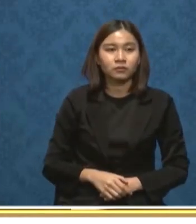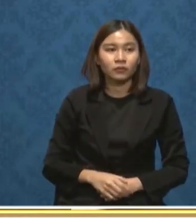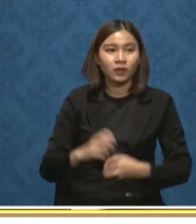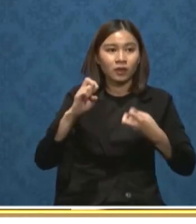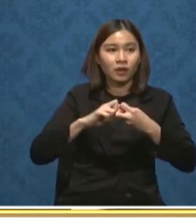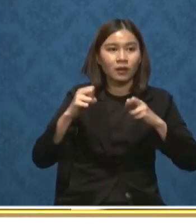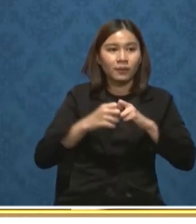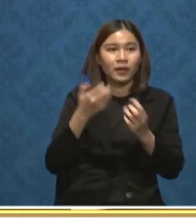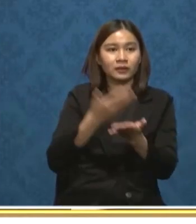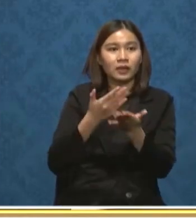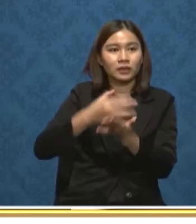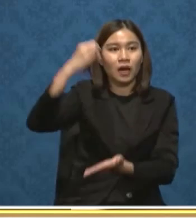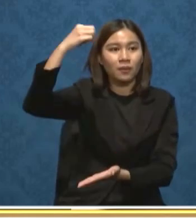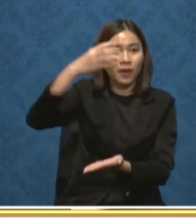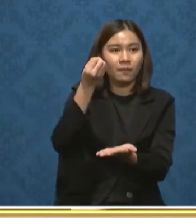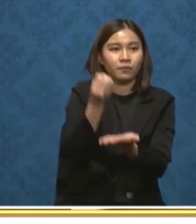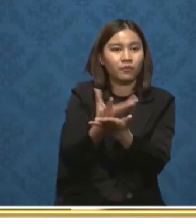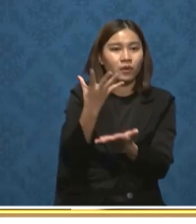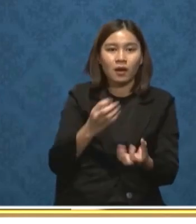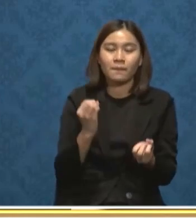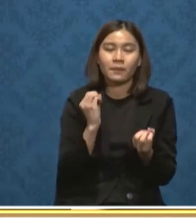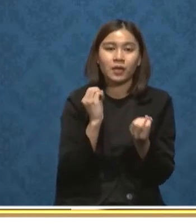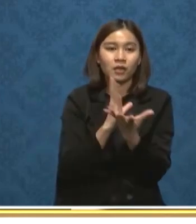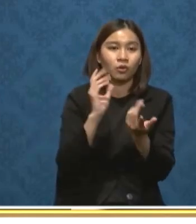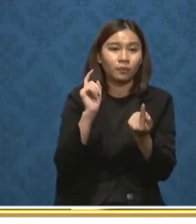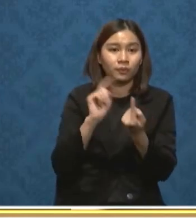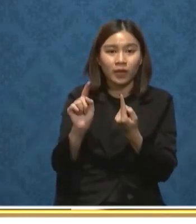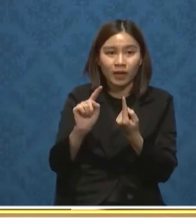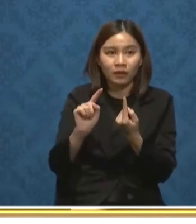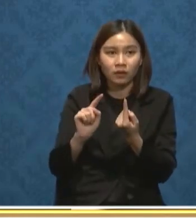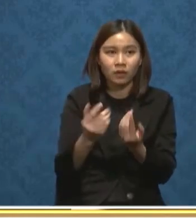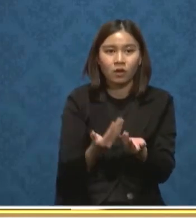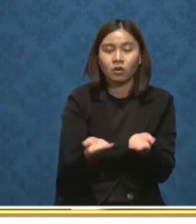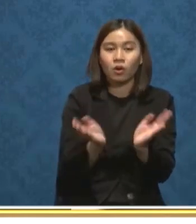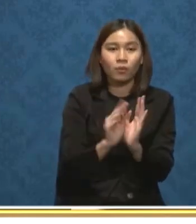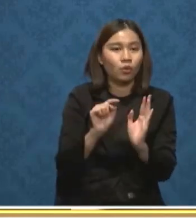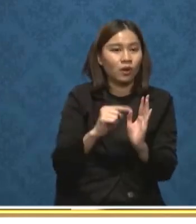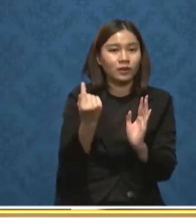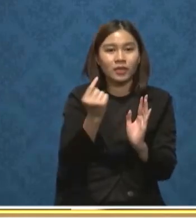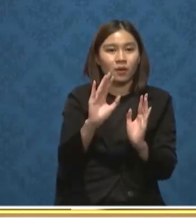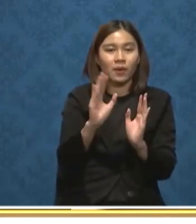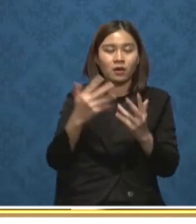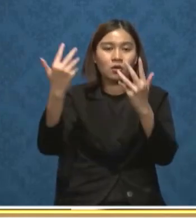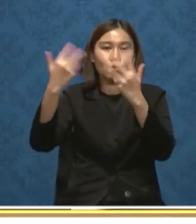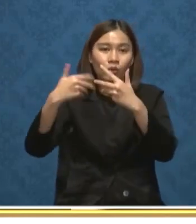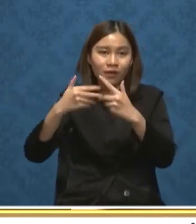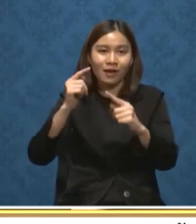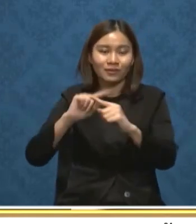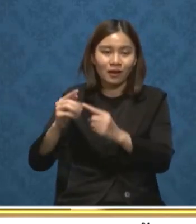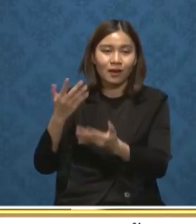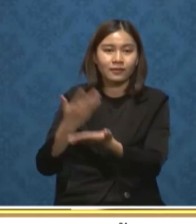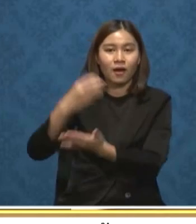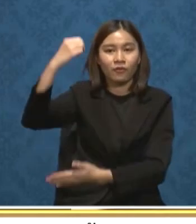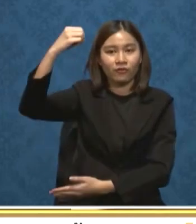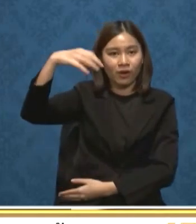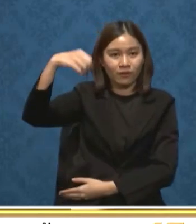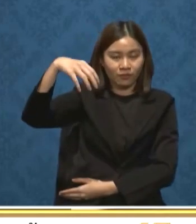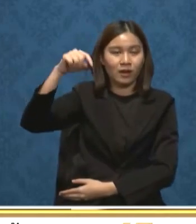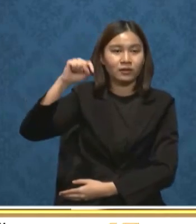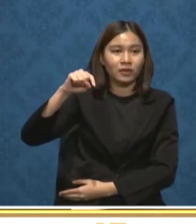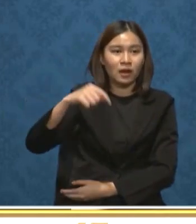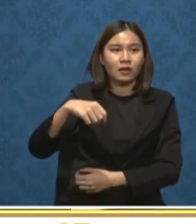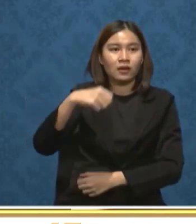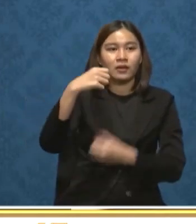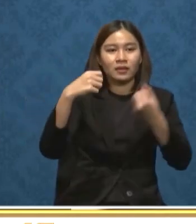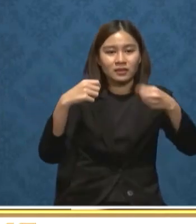ปัญหาค่าไแงไม่ให้เดอดร้อน แค่ควรเรือนนะับอุตสาหกรมครั ค่าไฟเนี่ย คดเป็นสัวส่วนนะครั